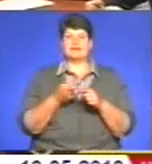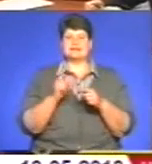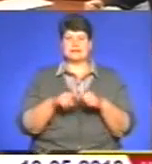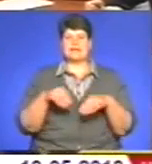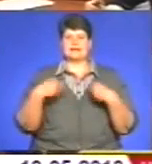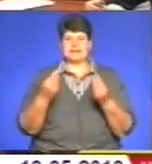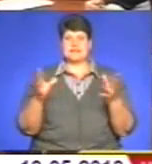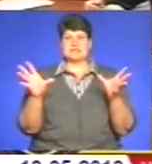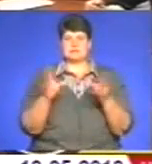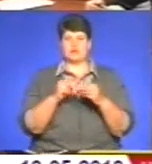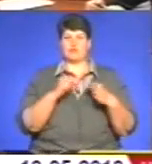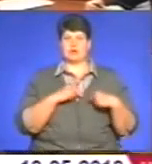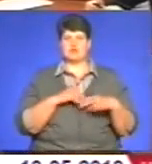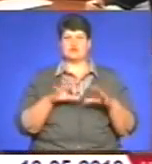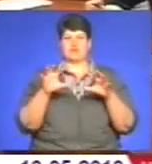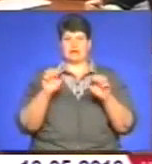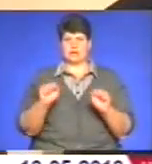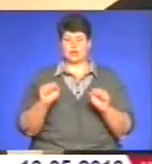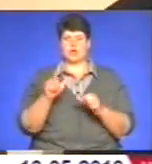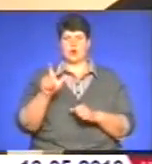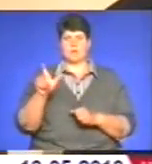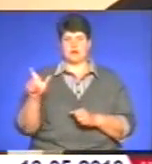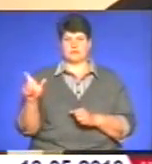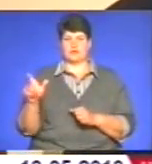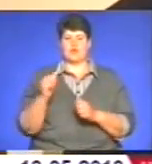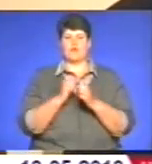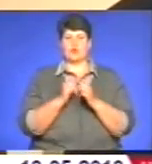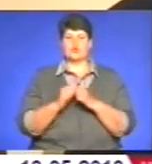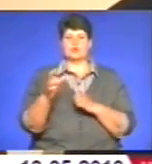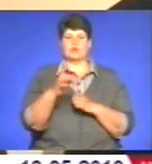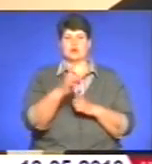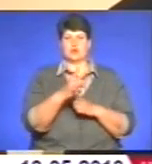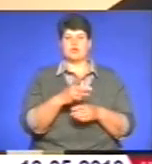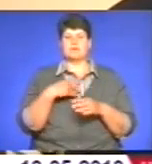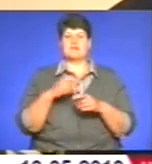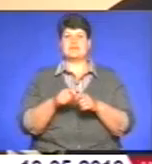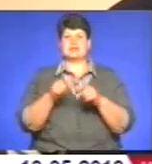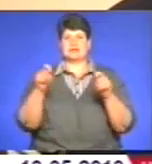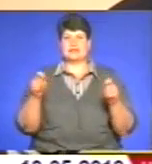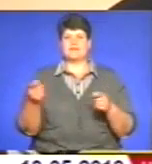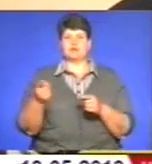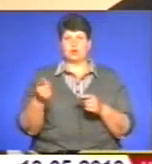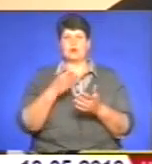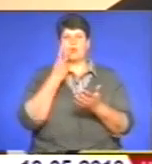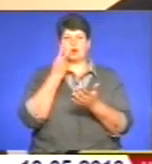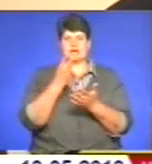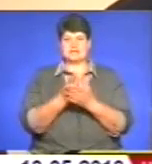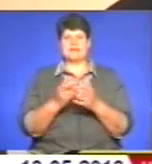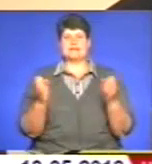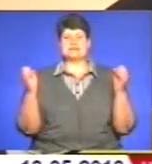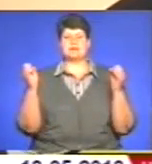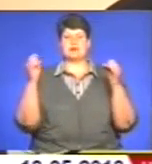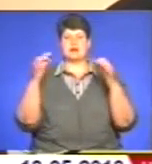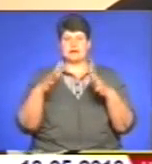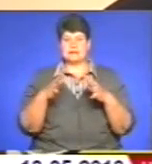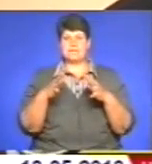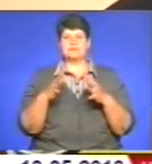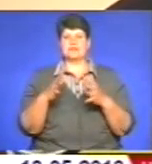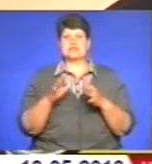між владою та громадськістю. У кожному районі ми відкрили його в Тернополі, показали, зібрали голів